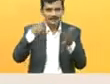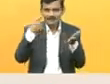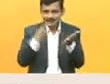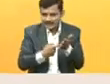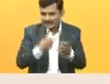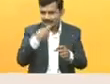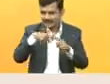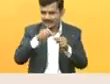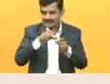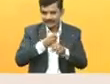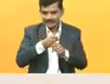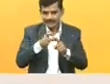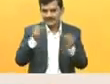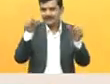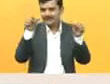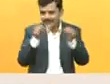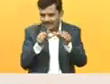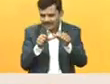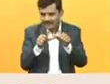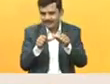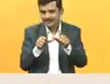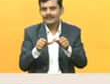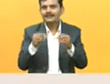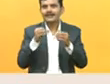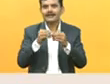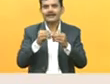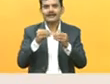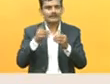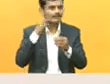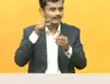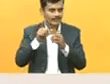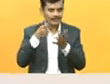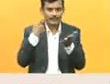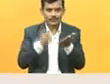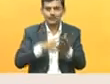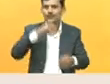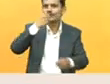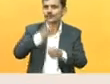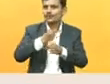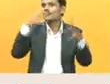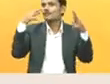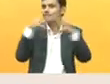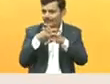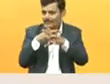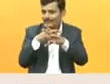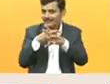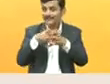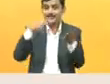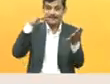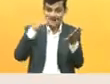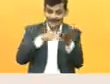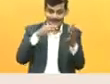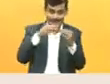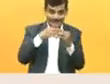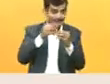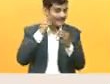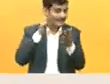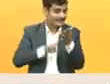कांगड़ा, चेंगलपट्टू, बिलासपुर, ग्वालियर और वाशिम जैसे